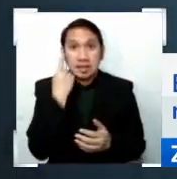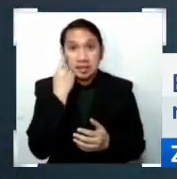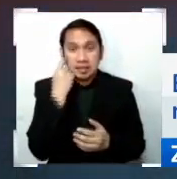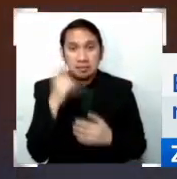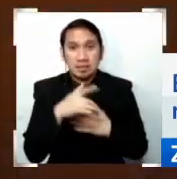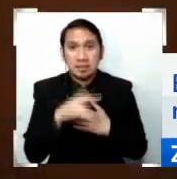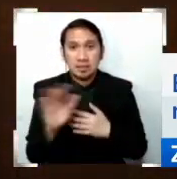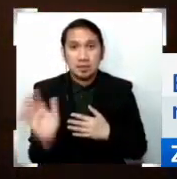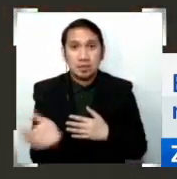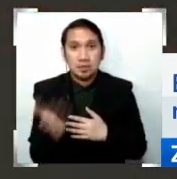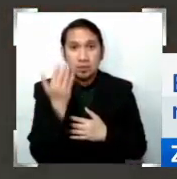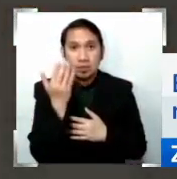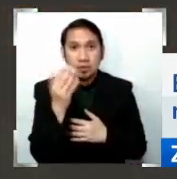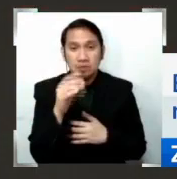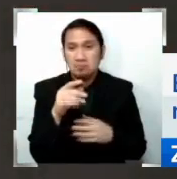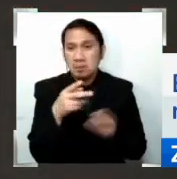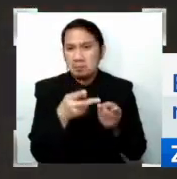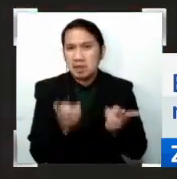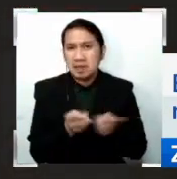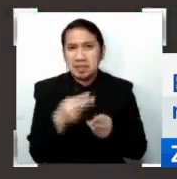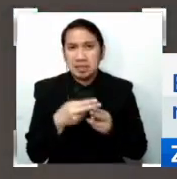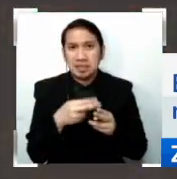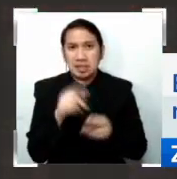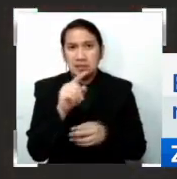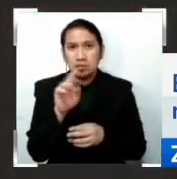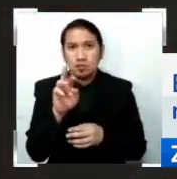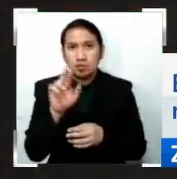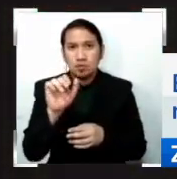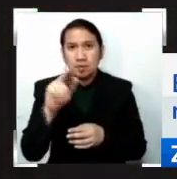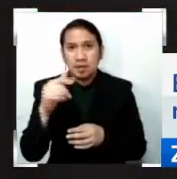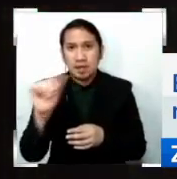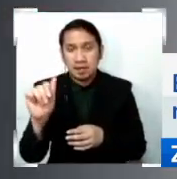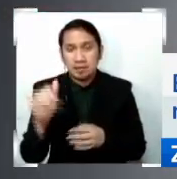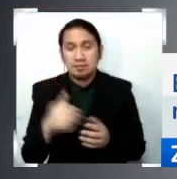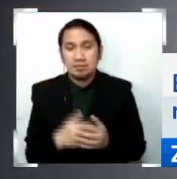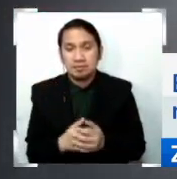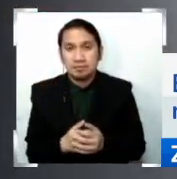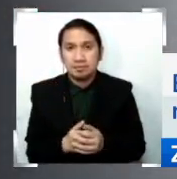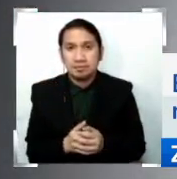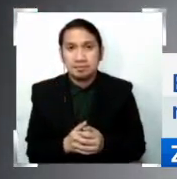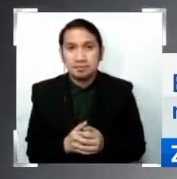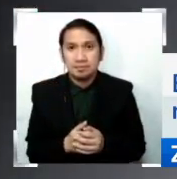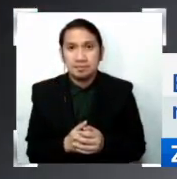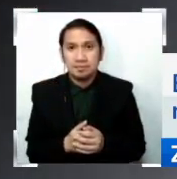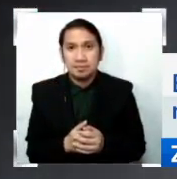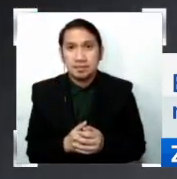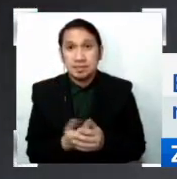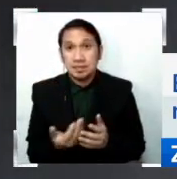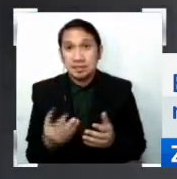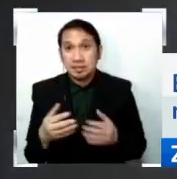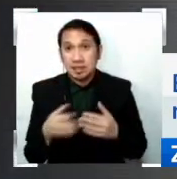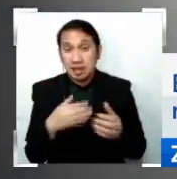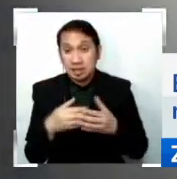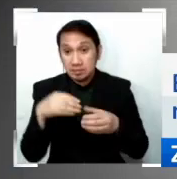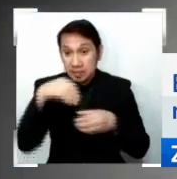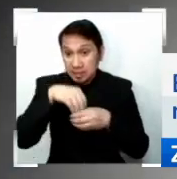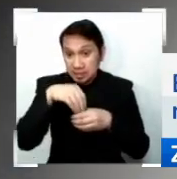Daram, Samar, kung saan tumama ang ikalawang landfall ng bagyo. Kahit nasa loob ng bahay ang